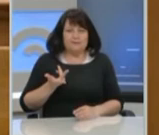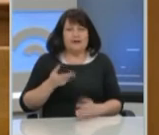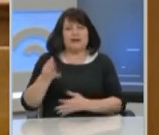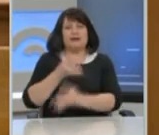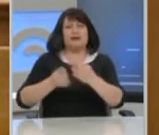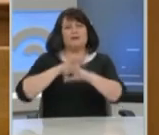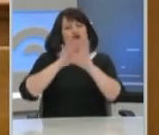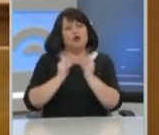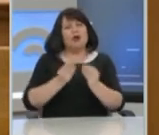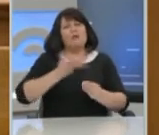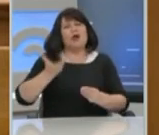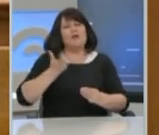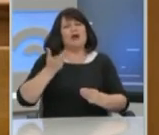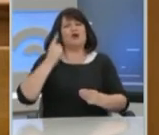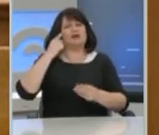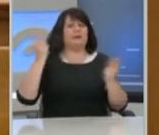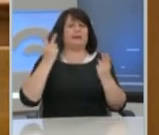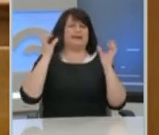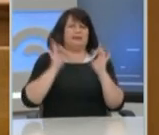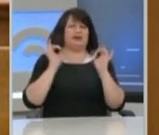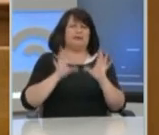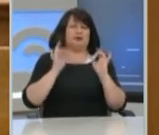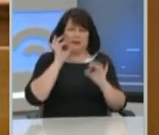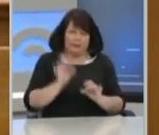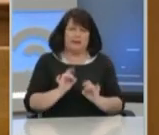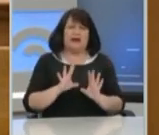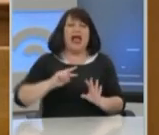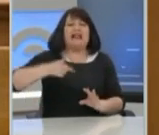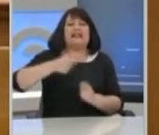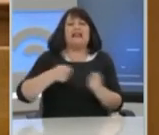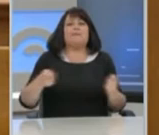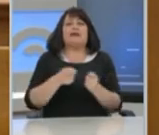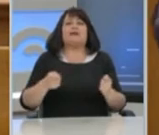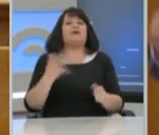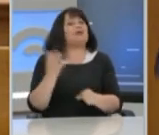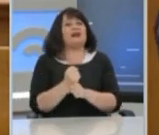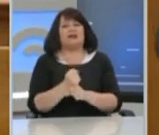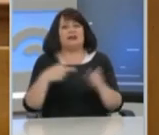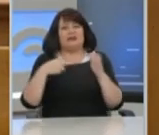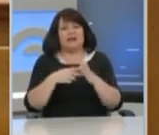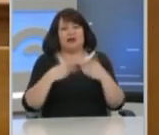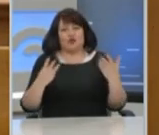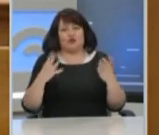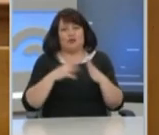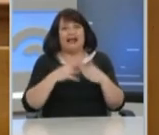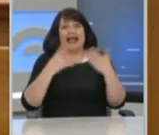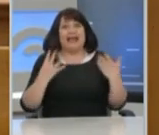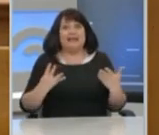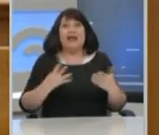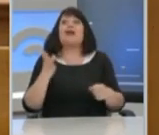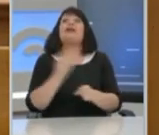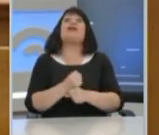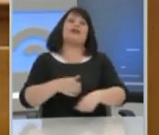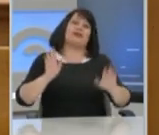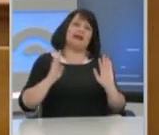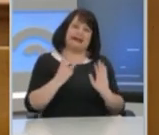όλη η ρητορική ότι είναι αέρας κοπανιστός στα αντίμετρα, δηλαδή ότι δεν θα καταφέρουμε το 18 και το 19 να έχουμε πλεώνασμα